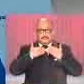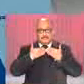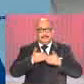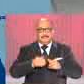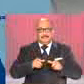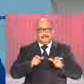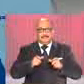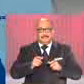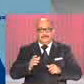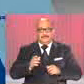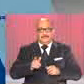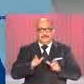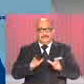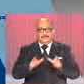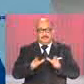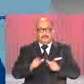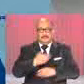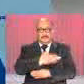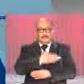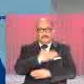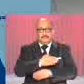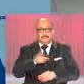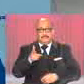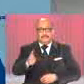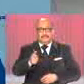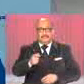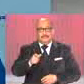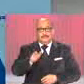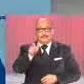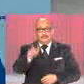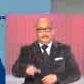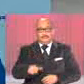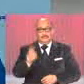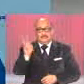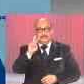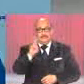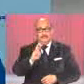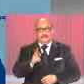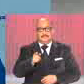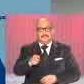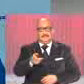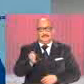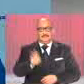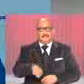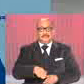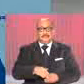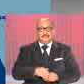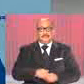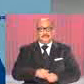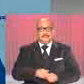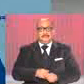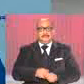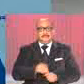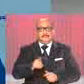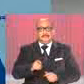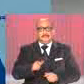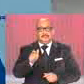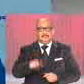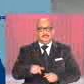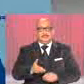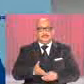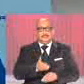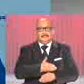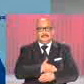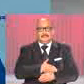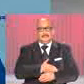المصرية قتلت شابا فلسطينيا بالرصاص أثناء محاولته العبور بطريقة غير مشروعة مع 3 شبان آخرين عبر